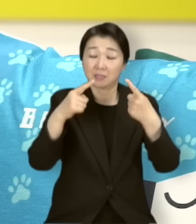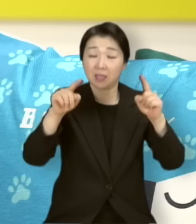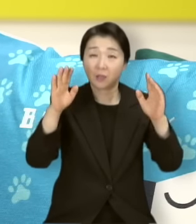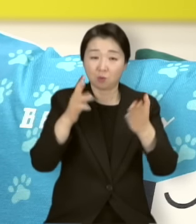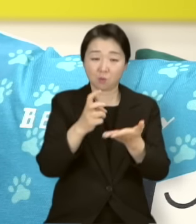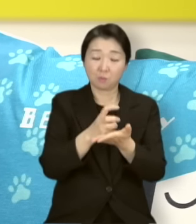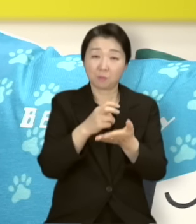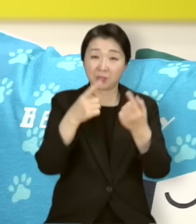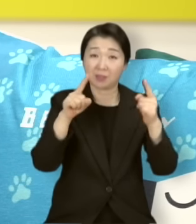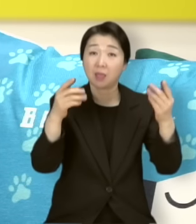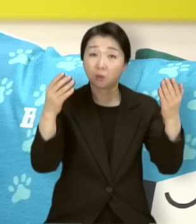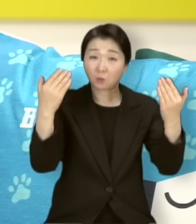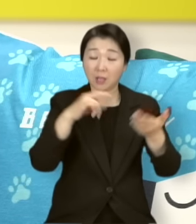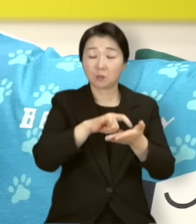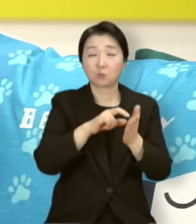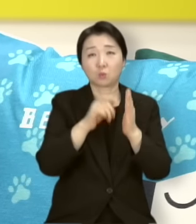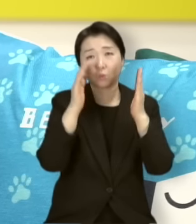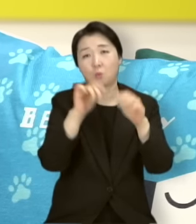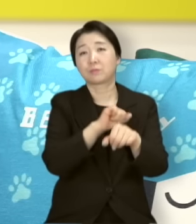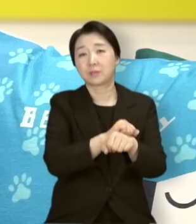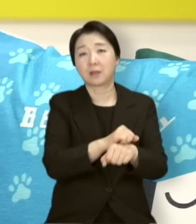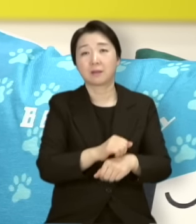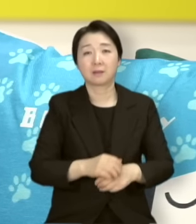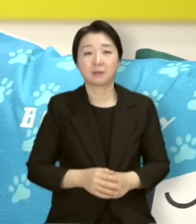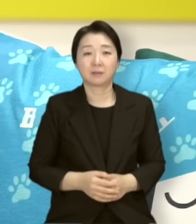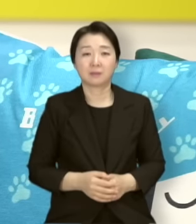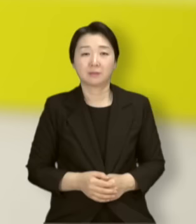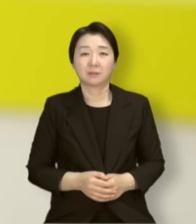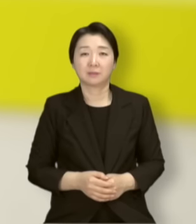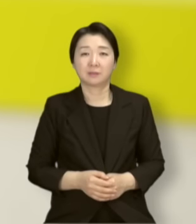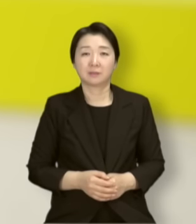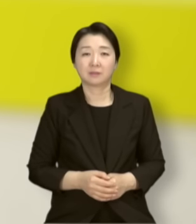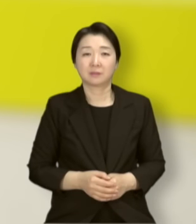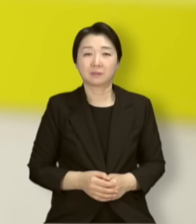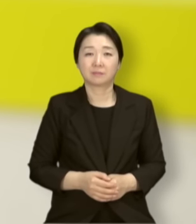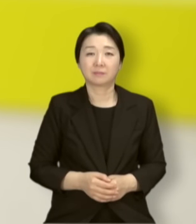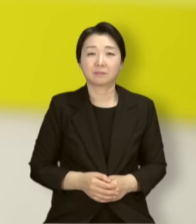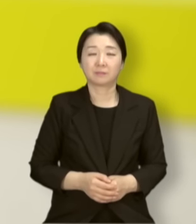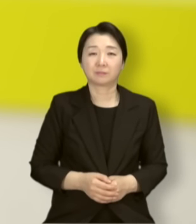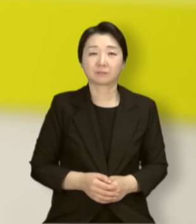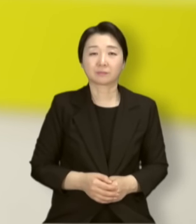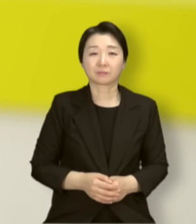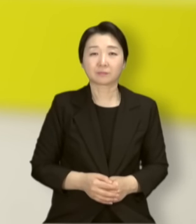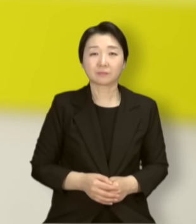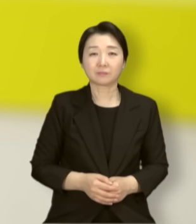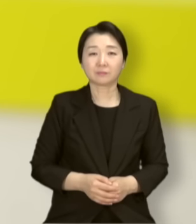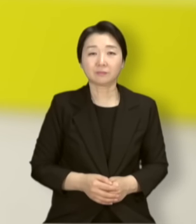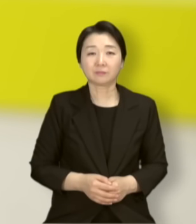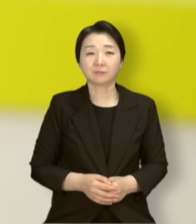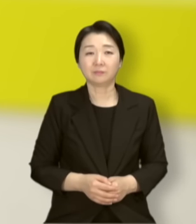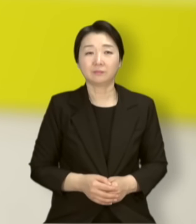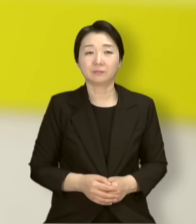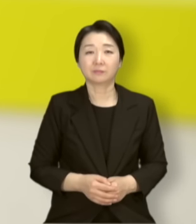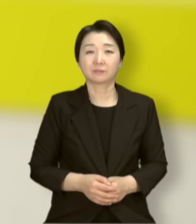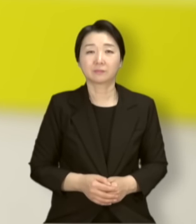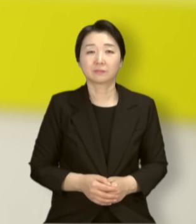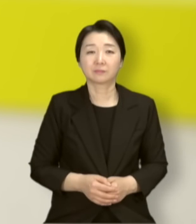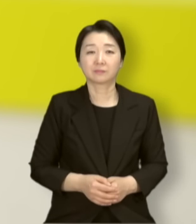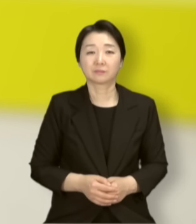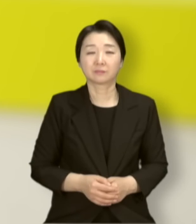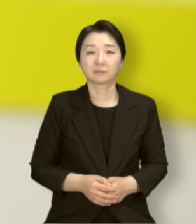법대 갈 만한 수준의 애들. 예. 근데 이제 걔네들이 뭐 되게 겪는 거지만 그 일종의